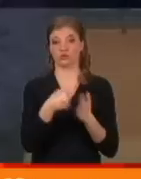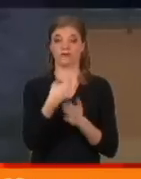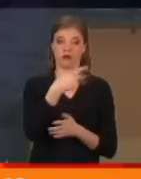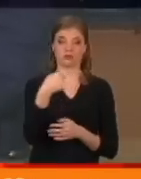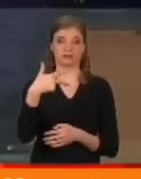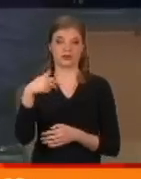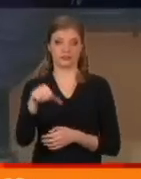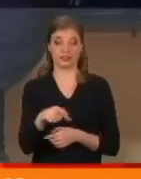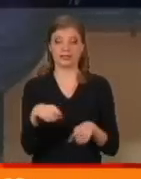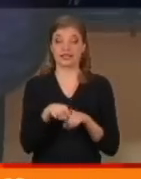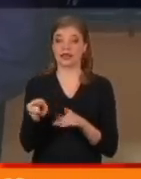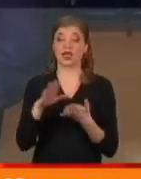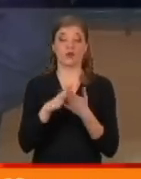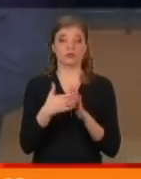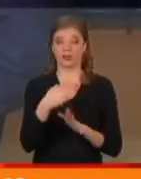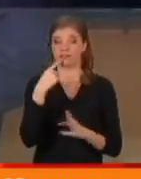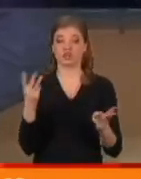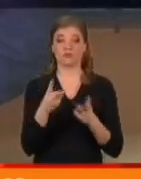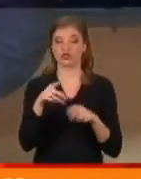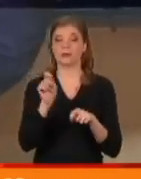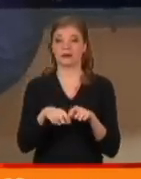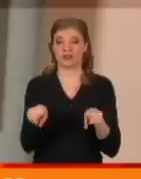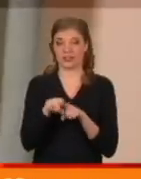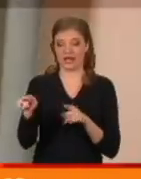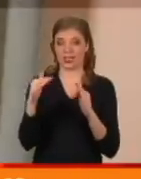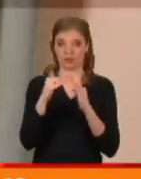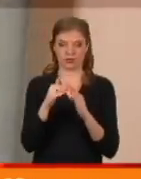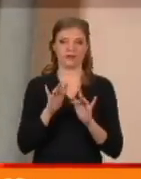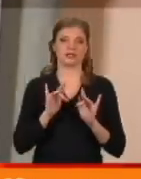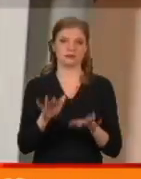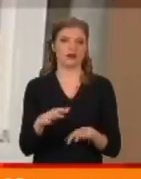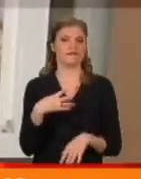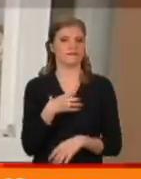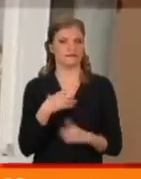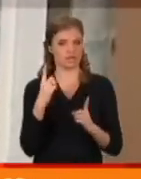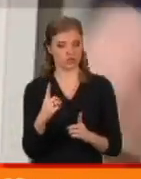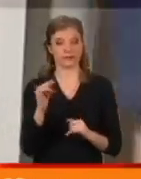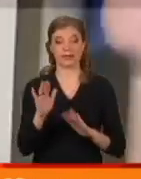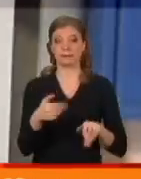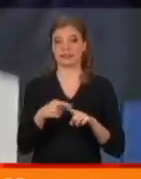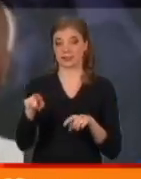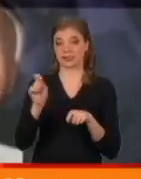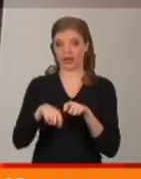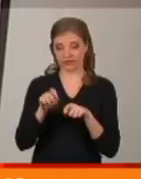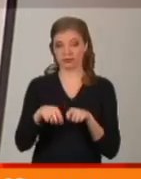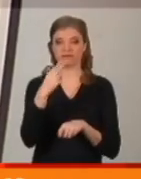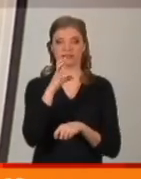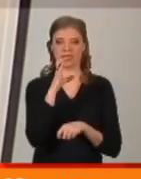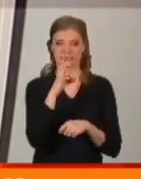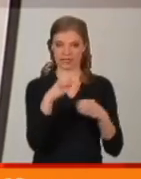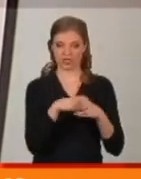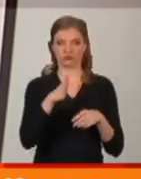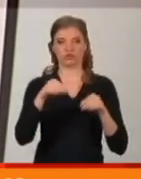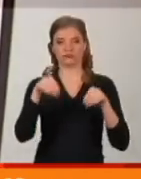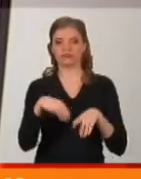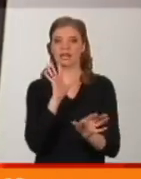хвилин. Тож, за таких обставин, каже пожежник, перевірка таких будівель – справа вкрай важлива. Після цієї ревізії ДСНСники